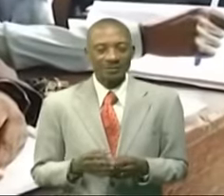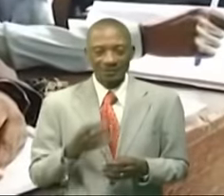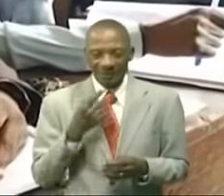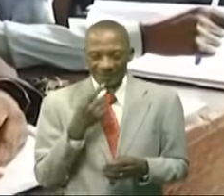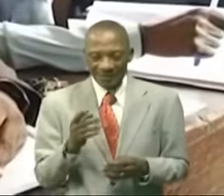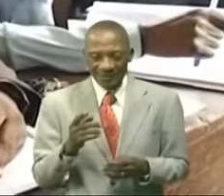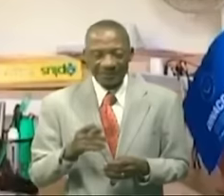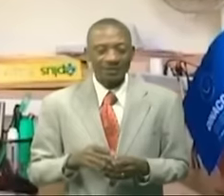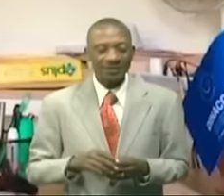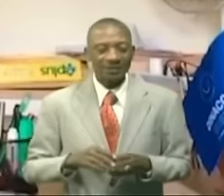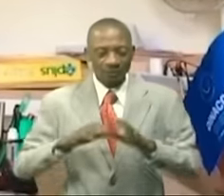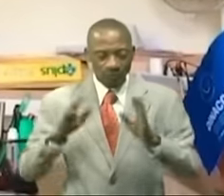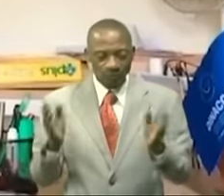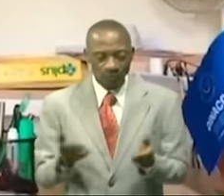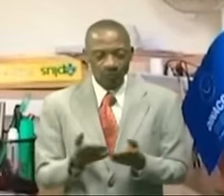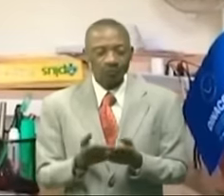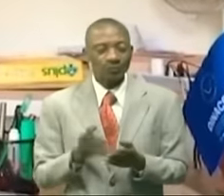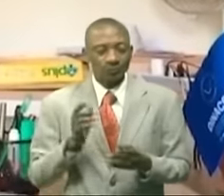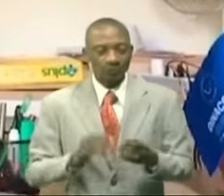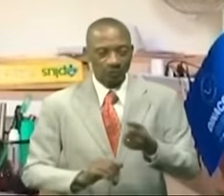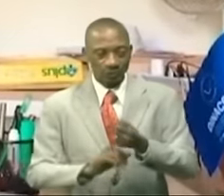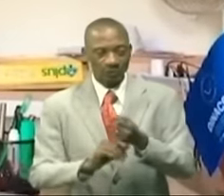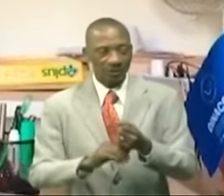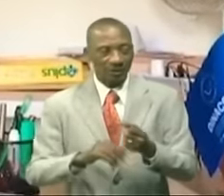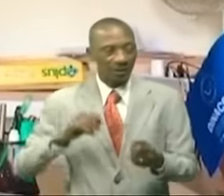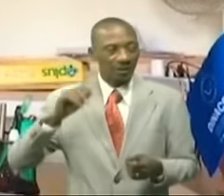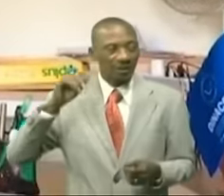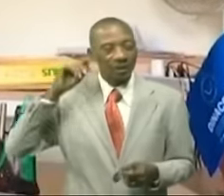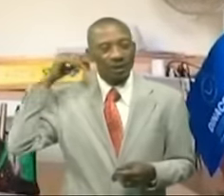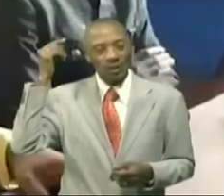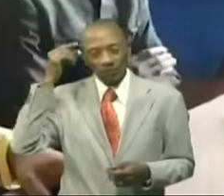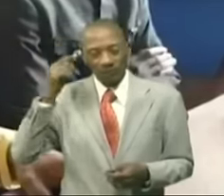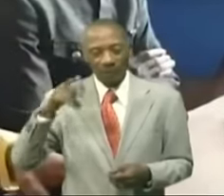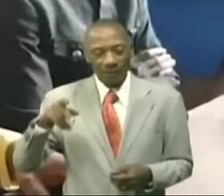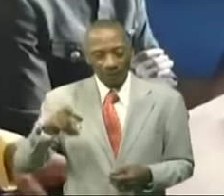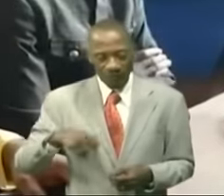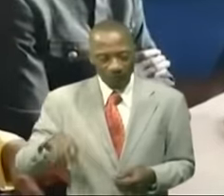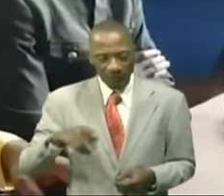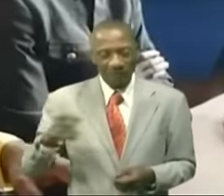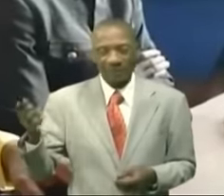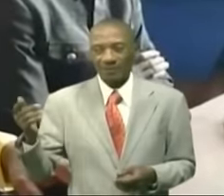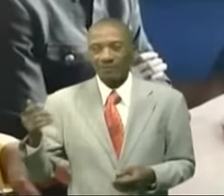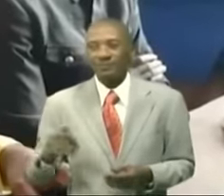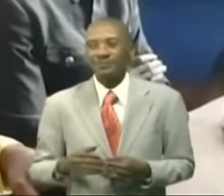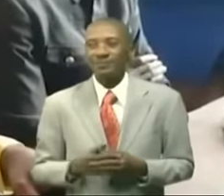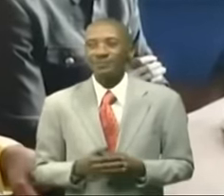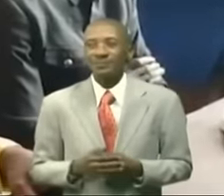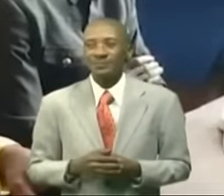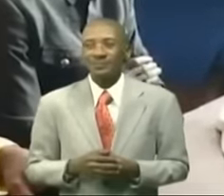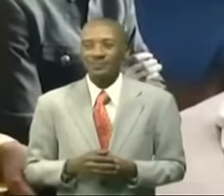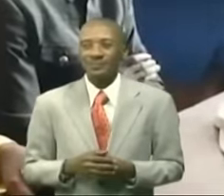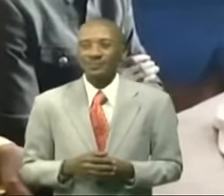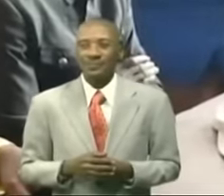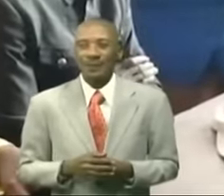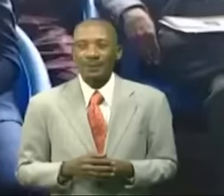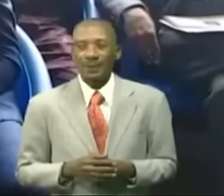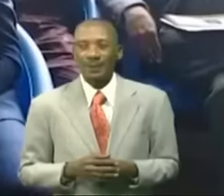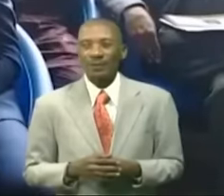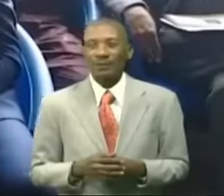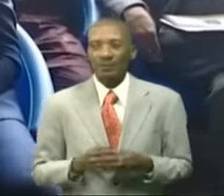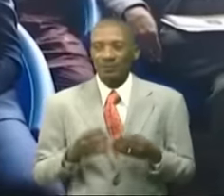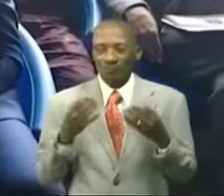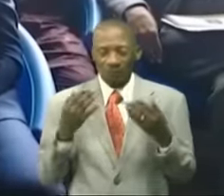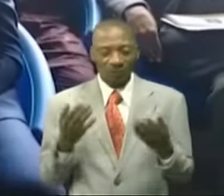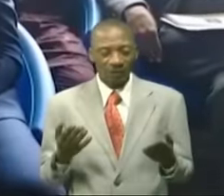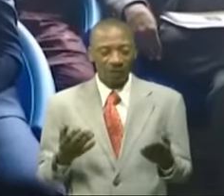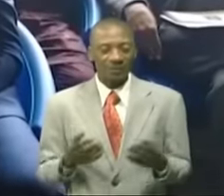tel point que les gestionnaires se conforment à la loi. L'on note également, c'est le cas de le dire, un sentiment